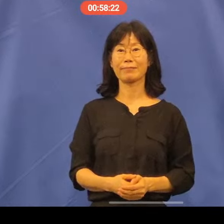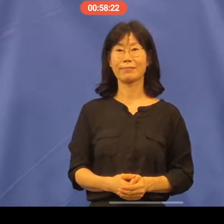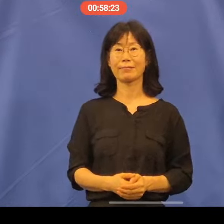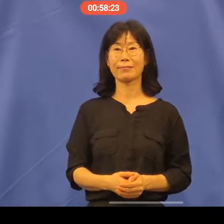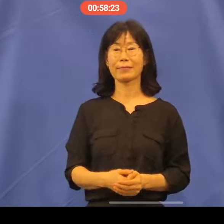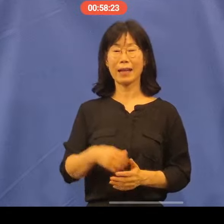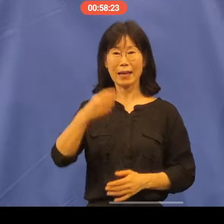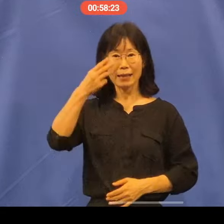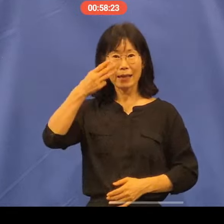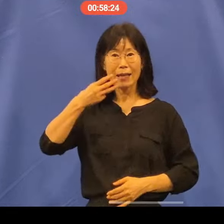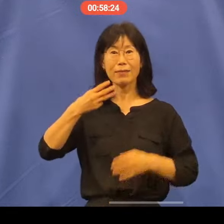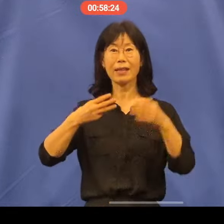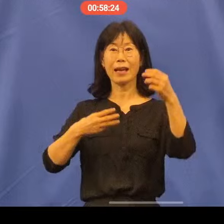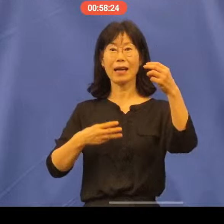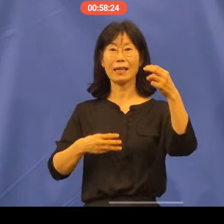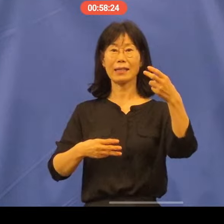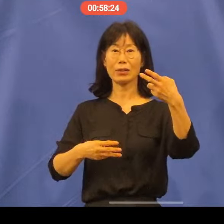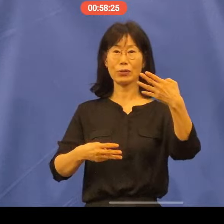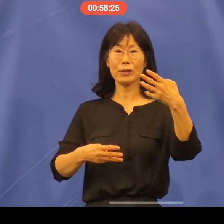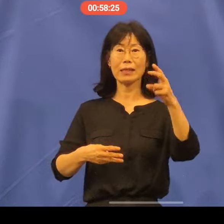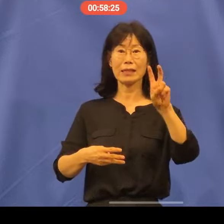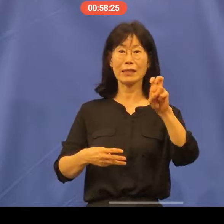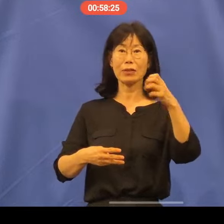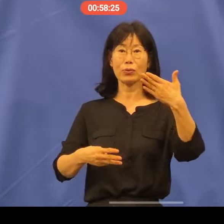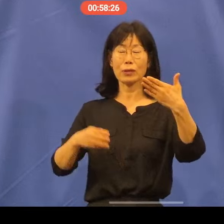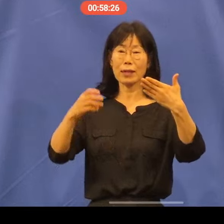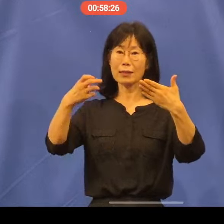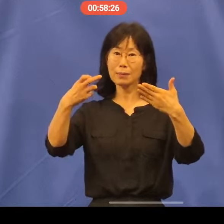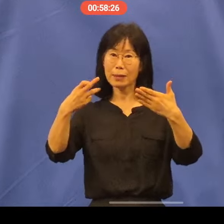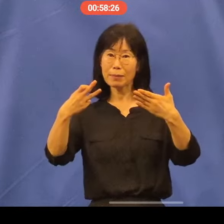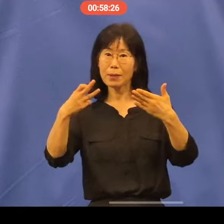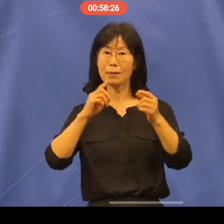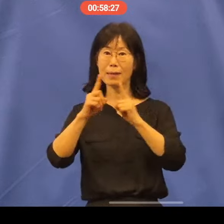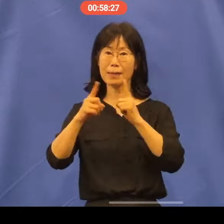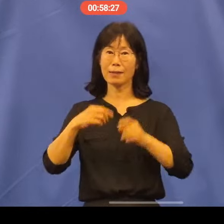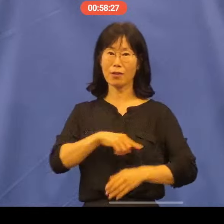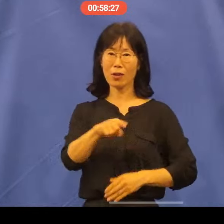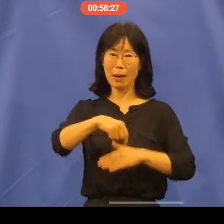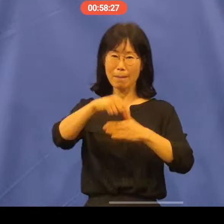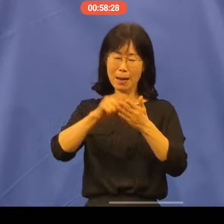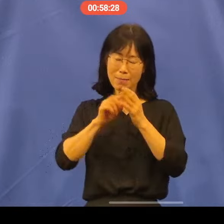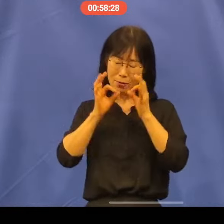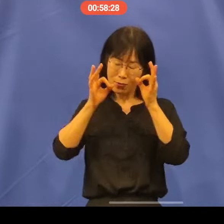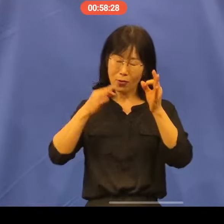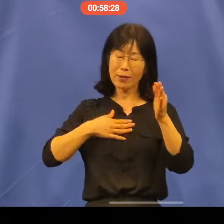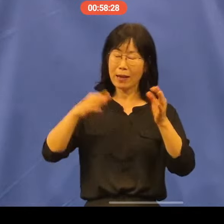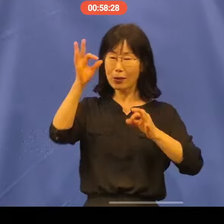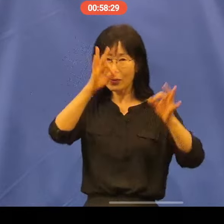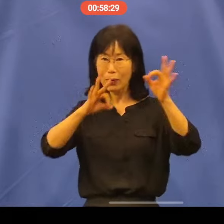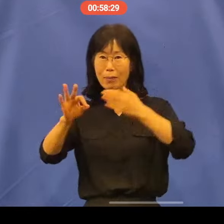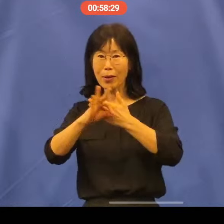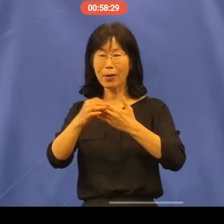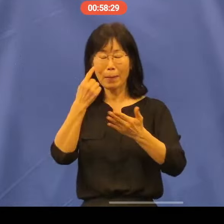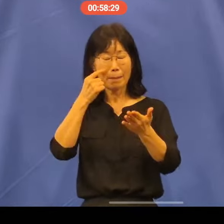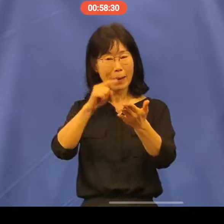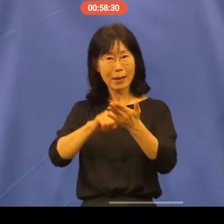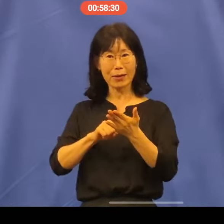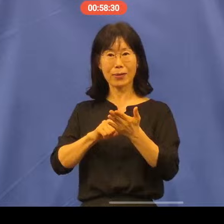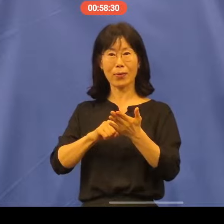예레미야 29장 13절을 보면 너희가 온 마음으로 나를 구하면 나를 찾을 것이요 나를